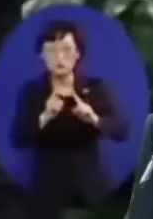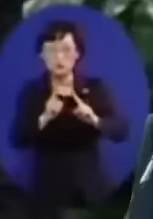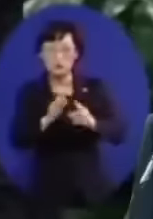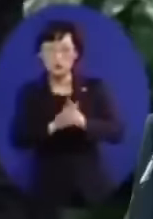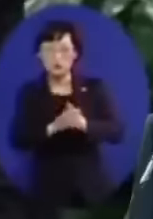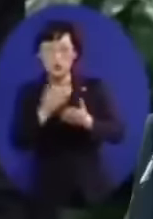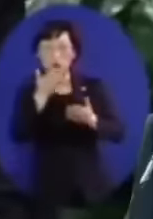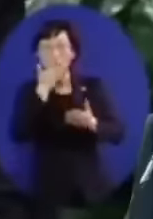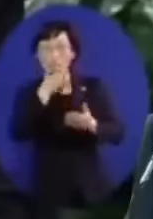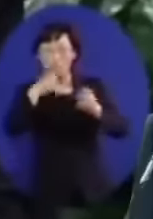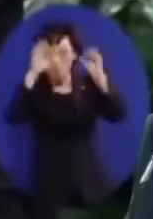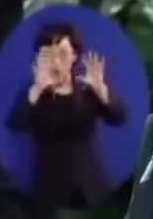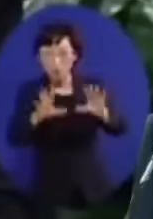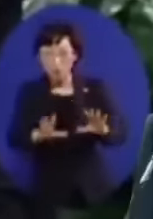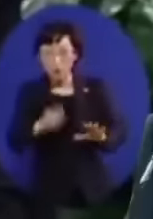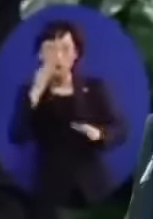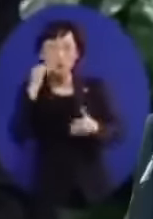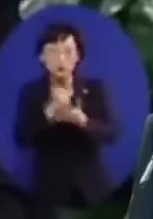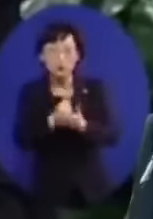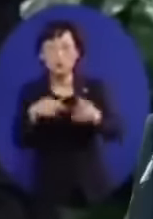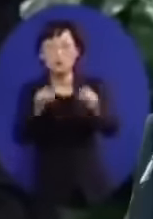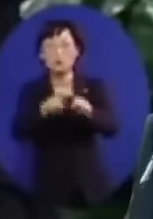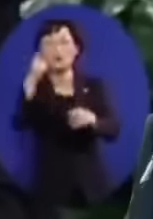형통이 함께 따릅니다.